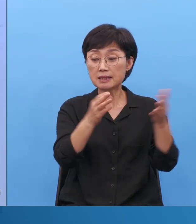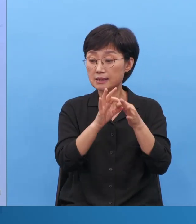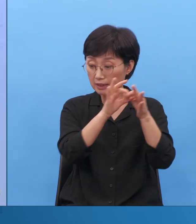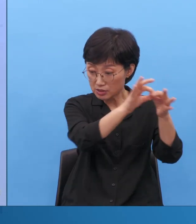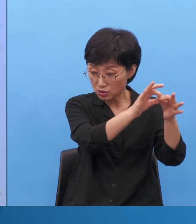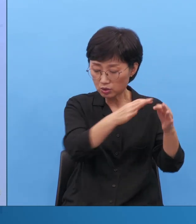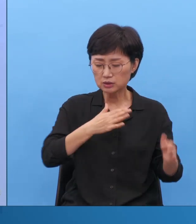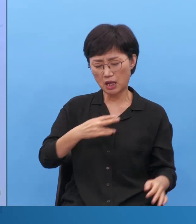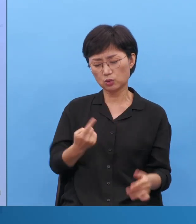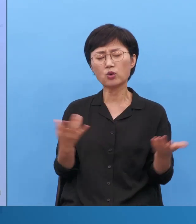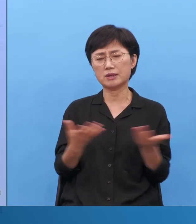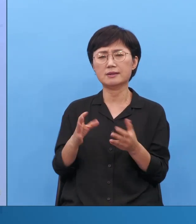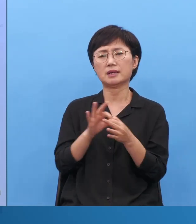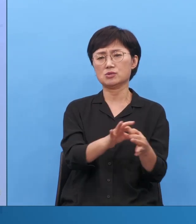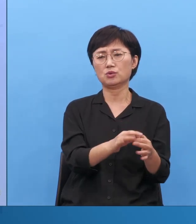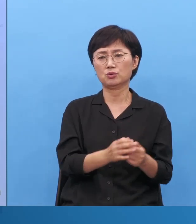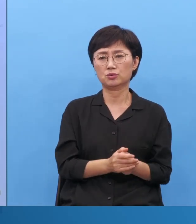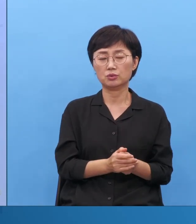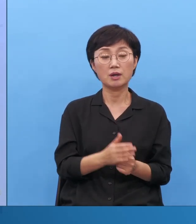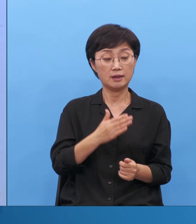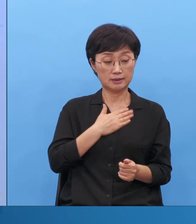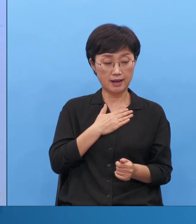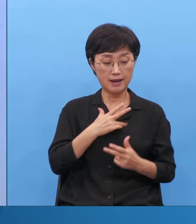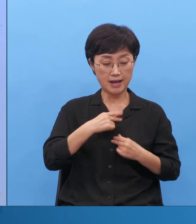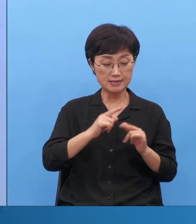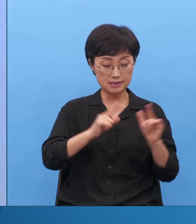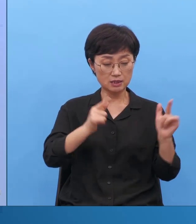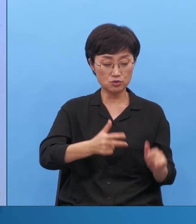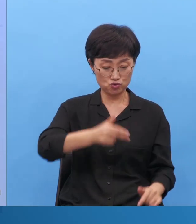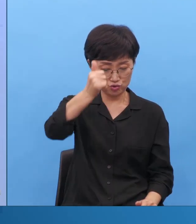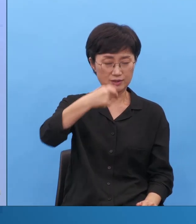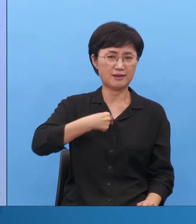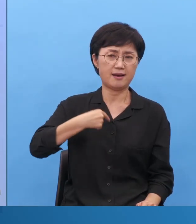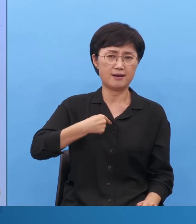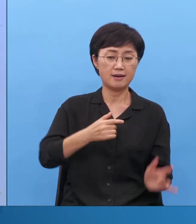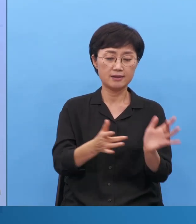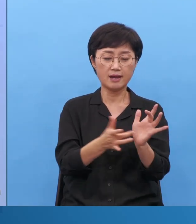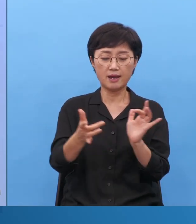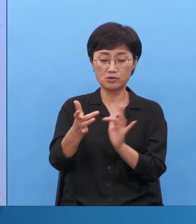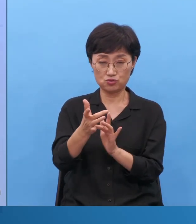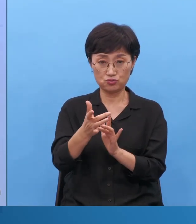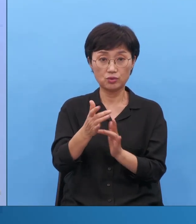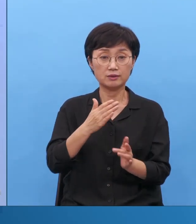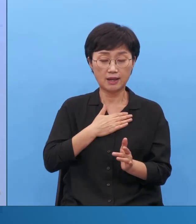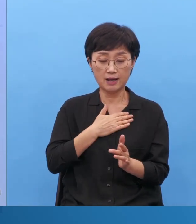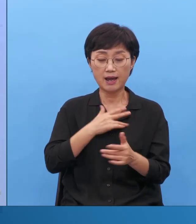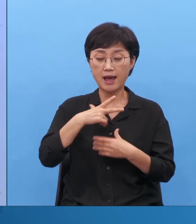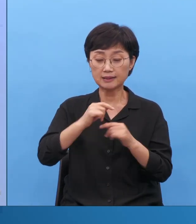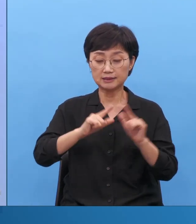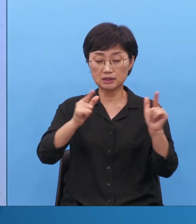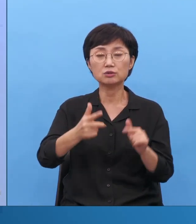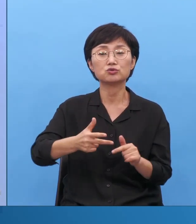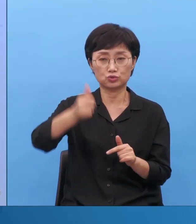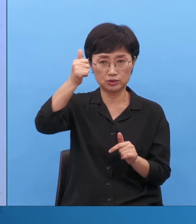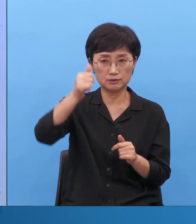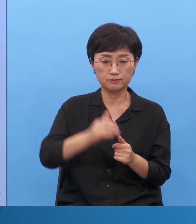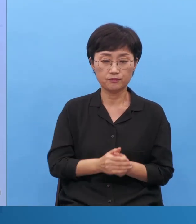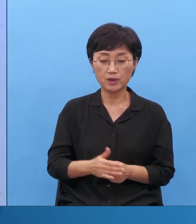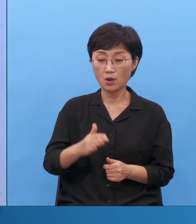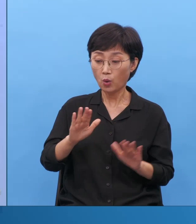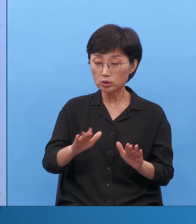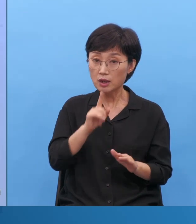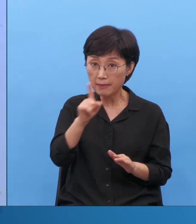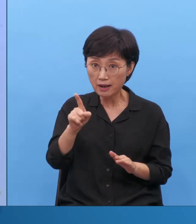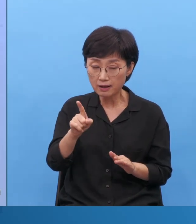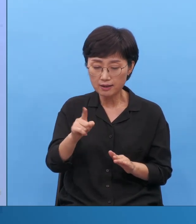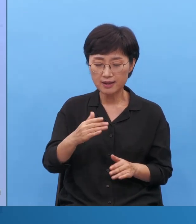out and said, my 지난번에 Father, 나는 안식일의 주인이라. before he says, I am the master and the Lord 오늘은 of the Sabbath. 하나님과 동등합니다. But